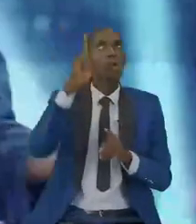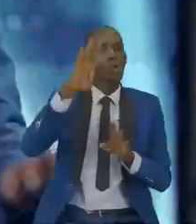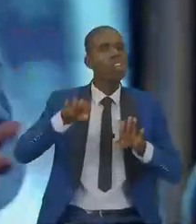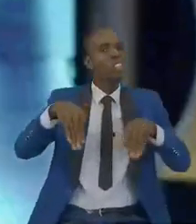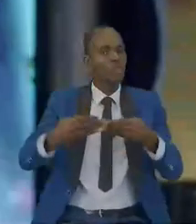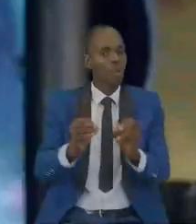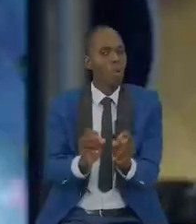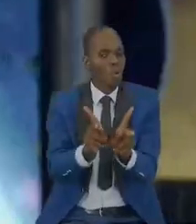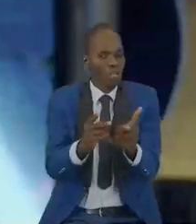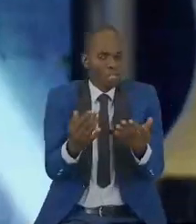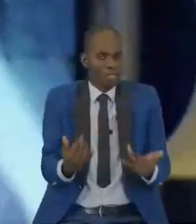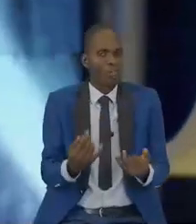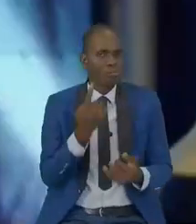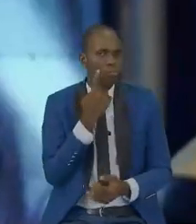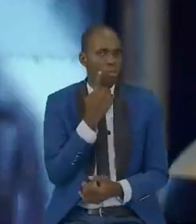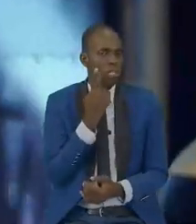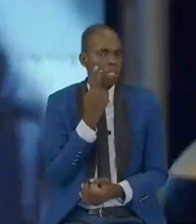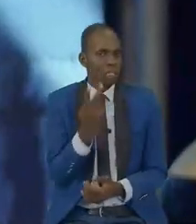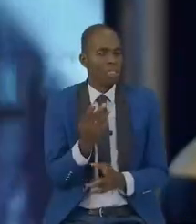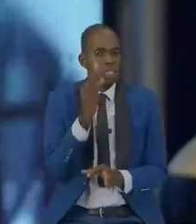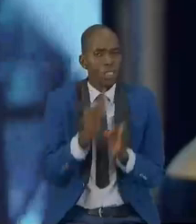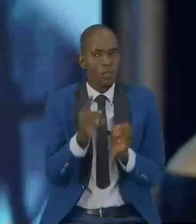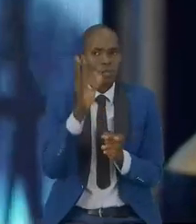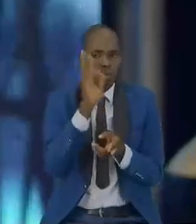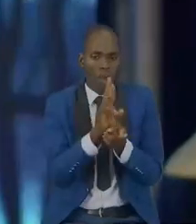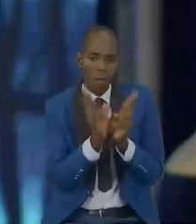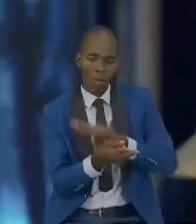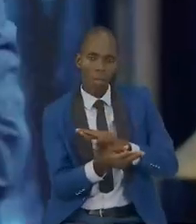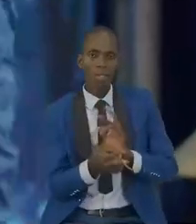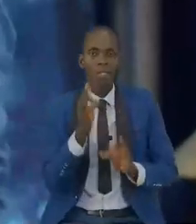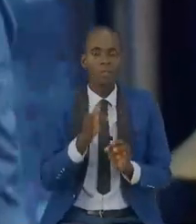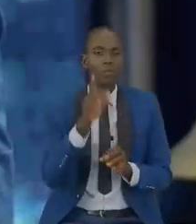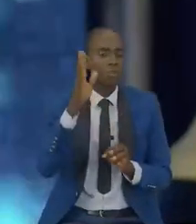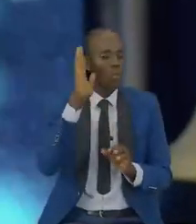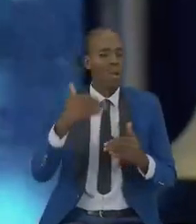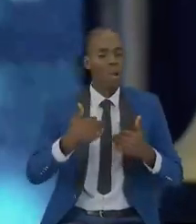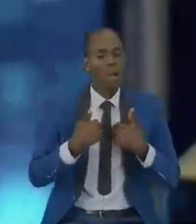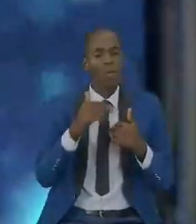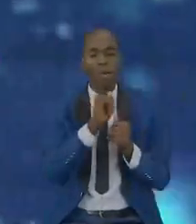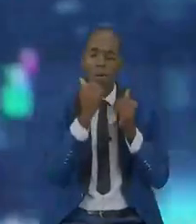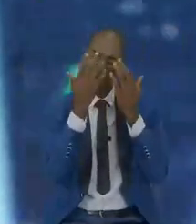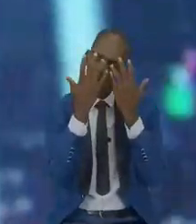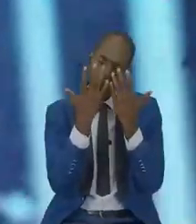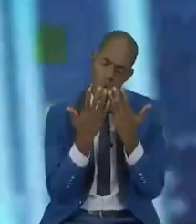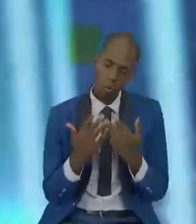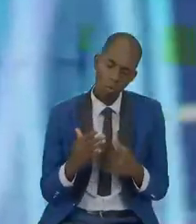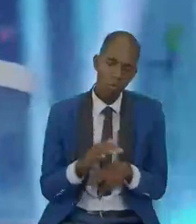tout arbre dont qui ne produit pas de bons fruits sera coupé, jeté au feu. Puisse le Seigneur nous donner aujourd'hui l'occasion de se